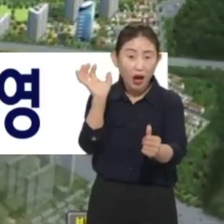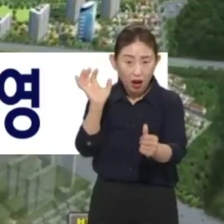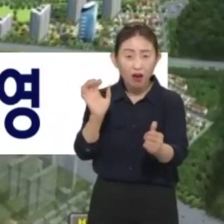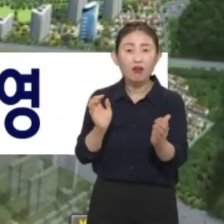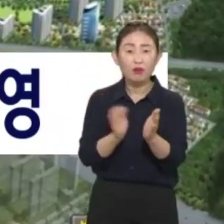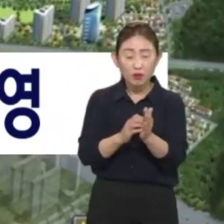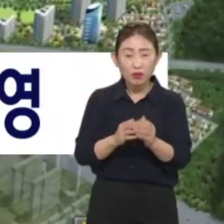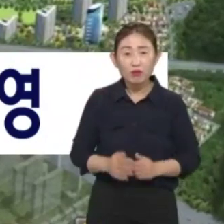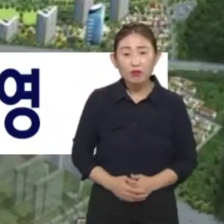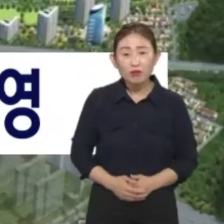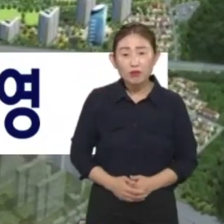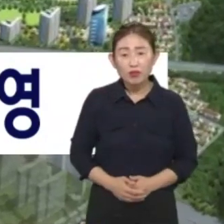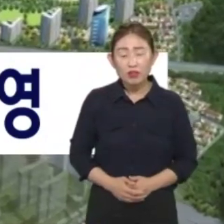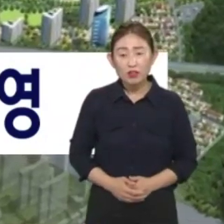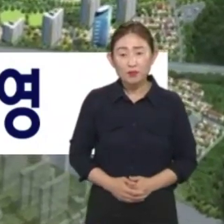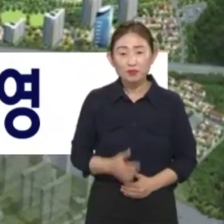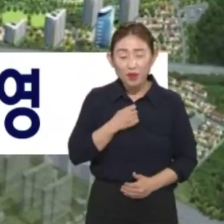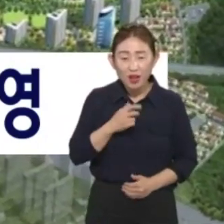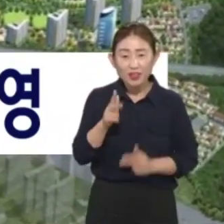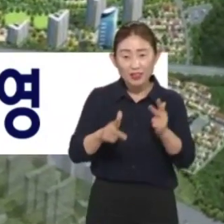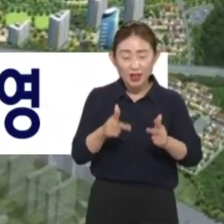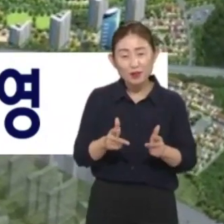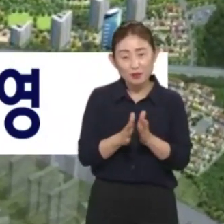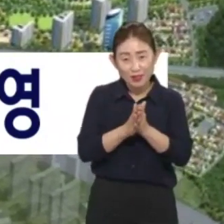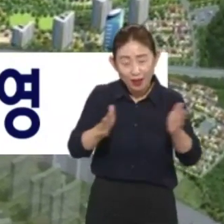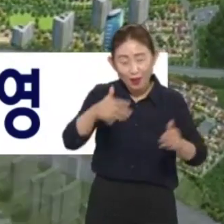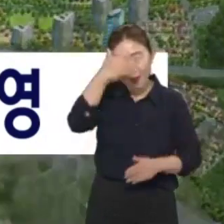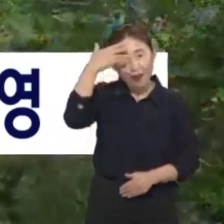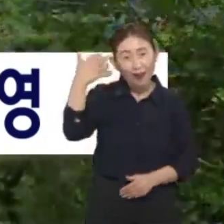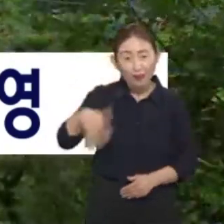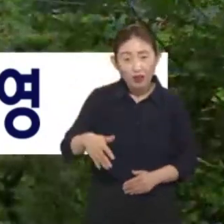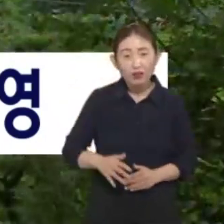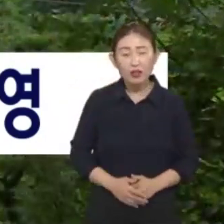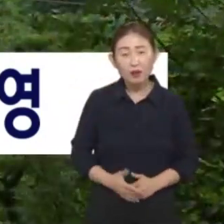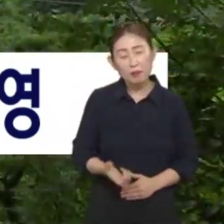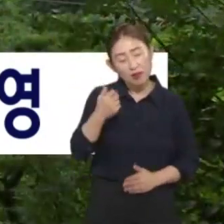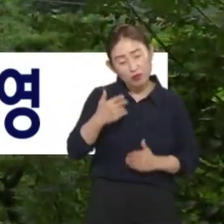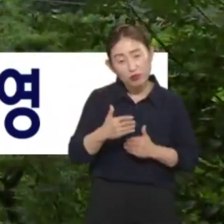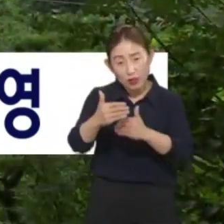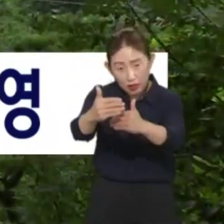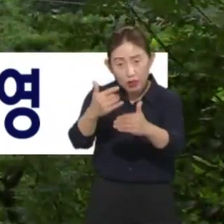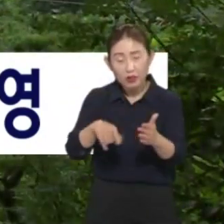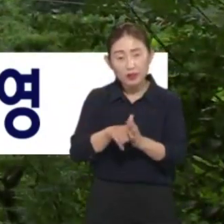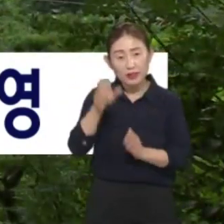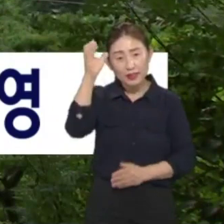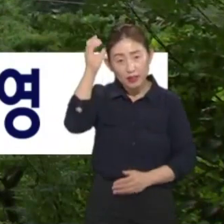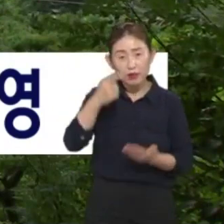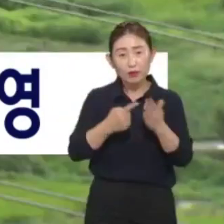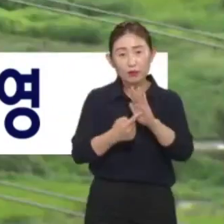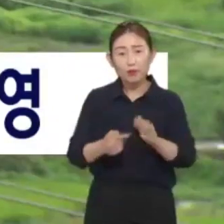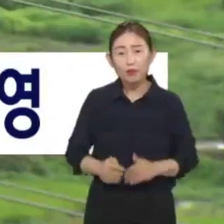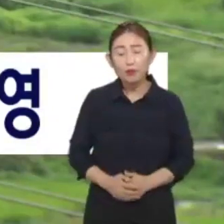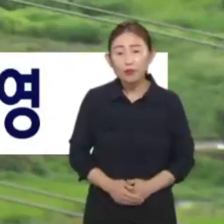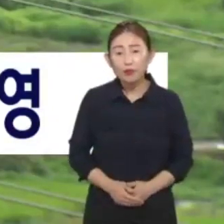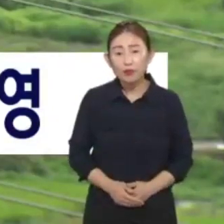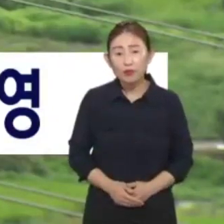조건부로 의결되면서 수건 사업의 첫 문턱을 넘어 다행이라며 신속하게 추진될 수 있길 기대한다고